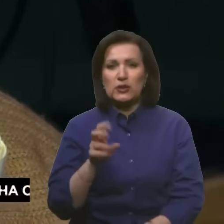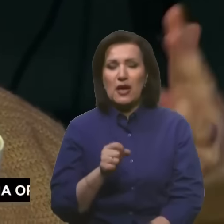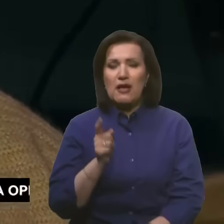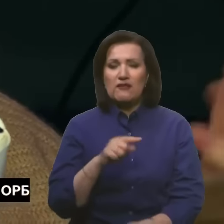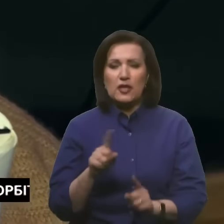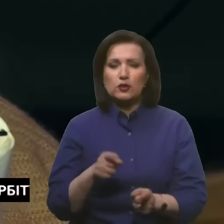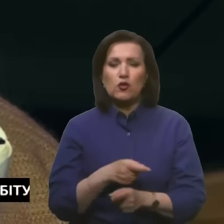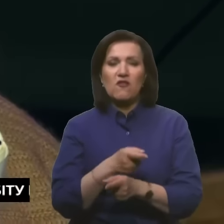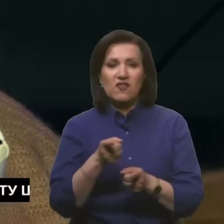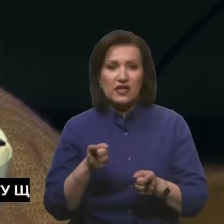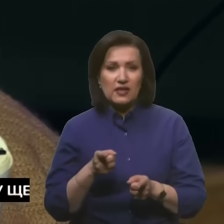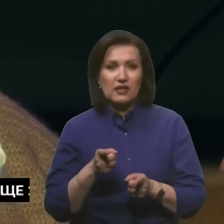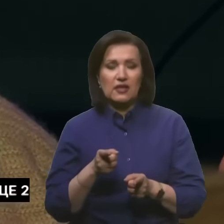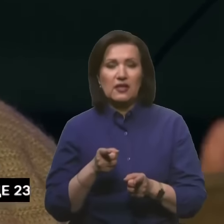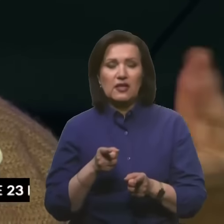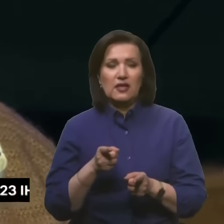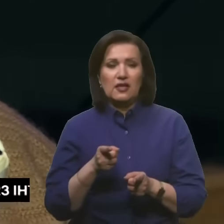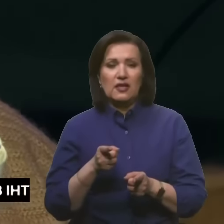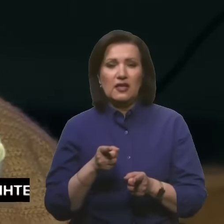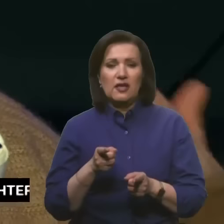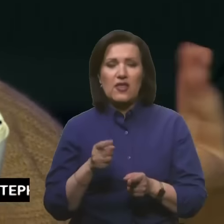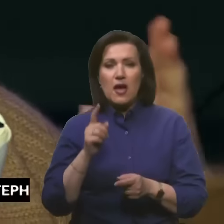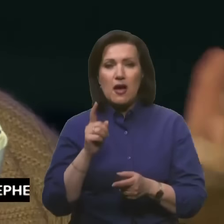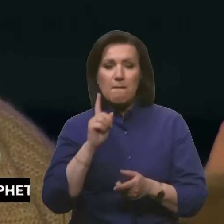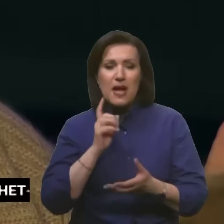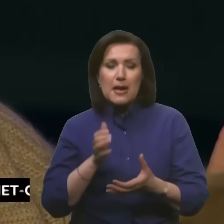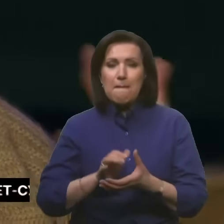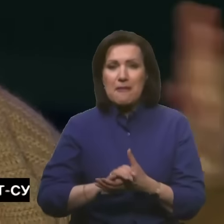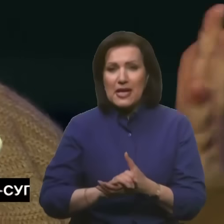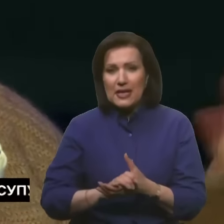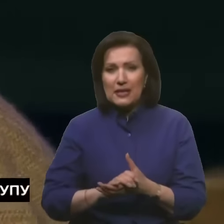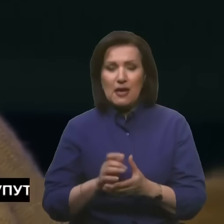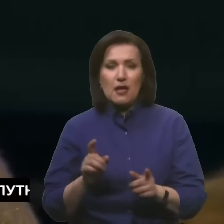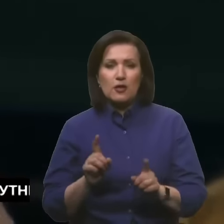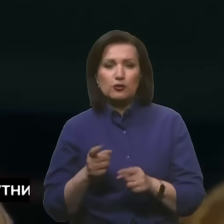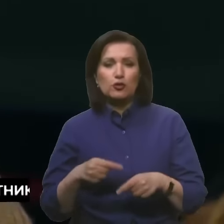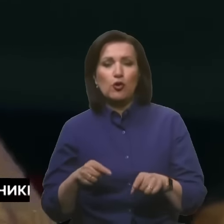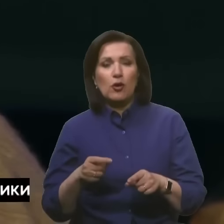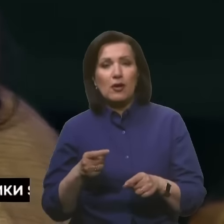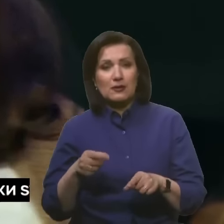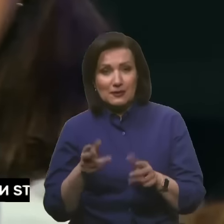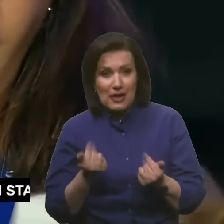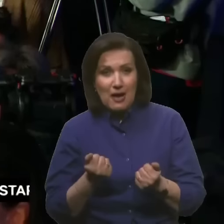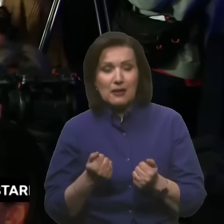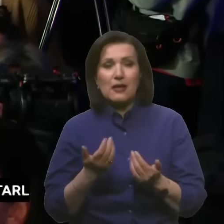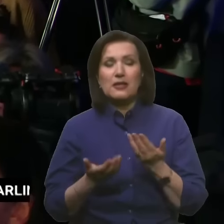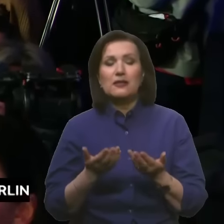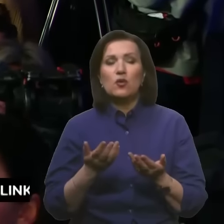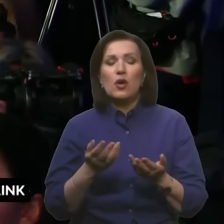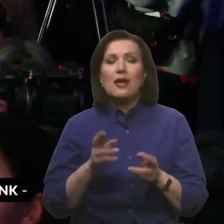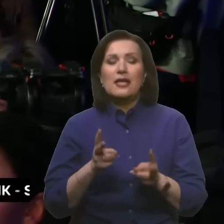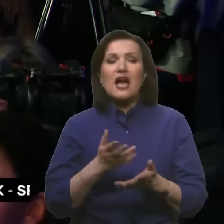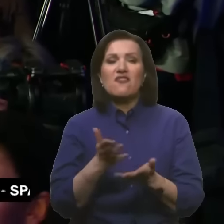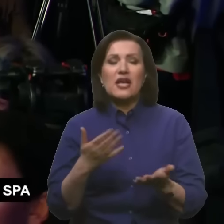те, що ви вийшли на перемир'я? І якщо так, то як ви реагуєте чи